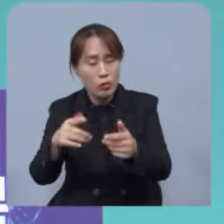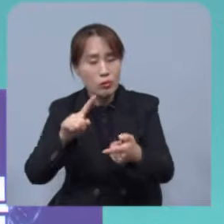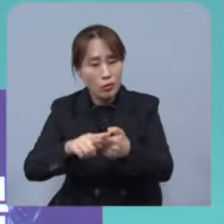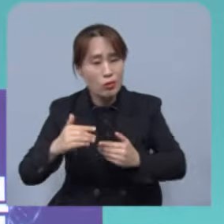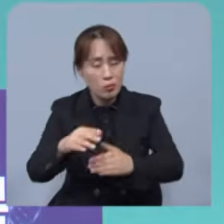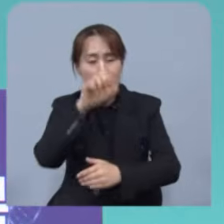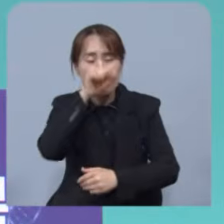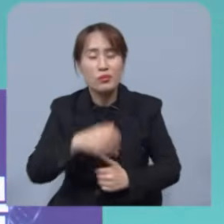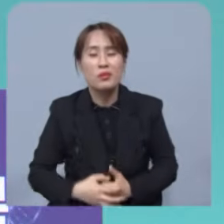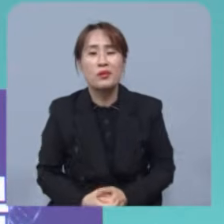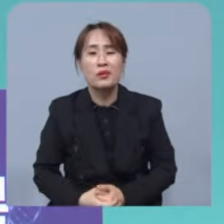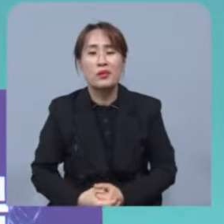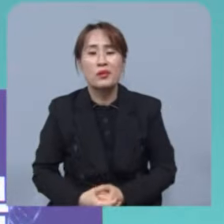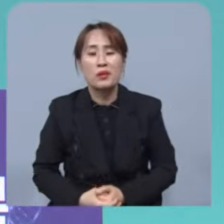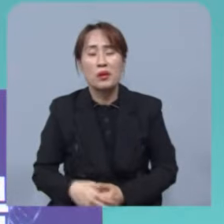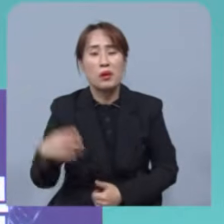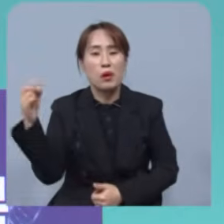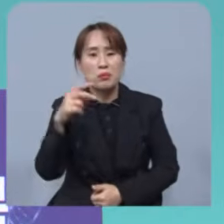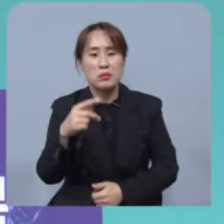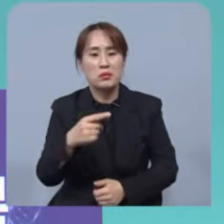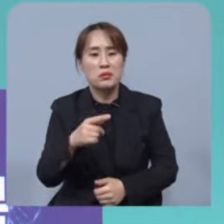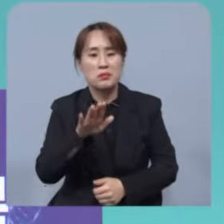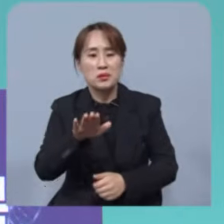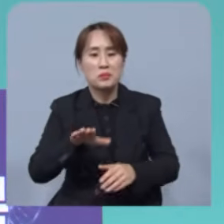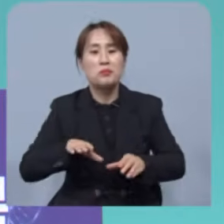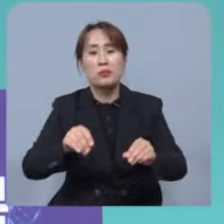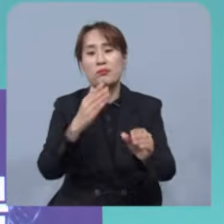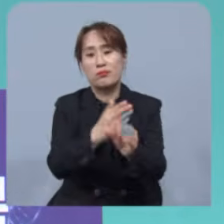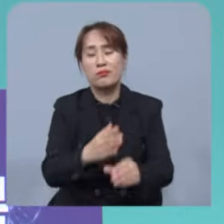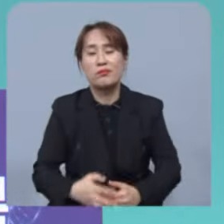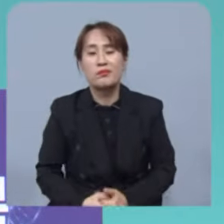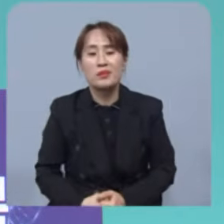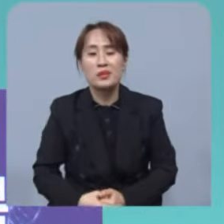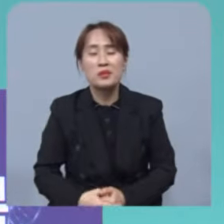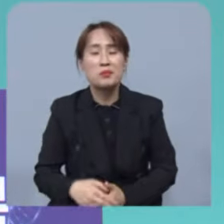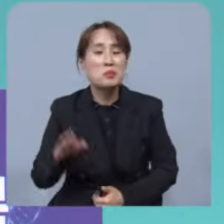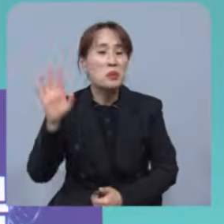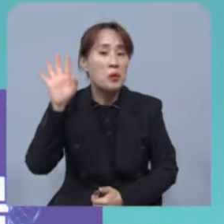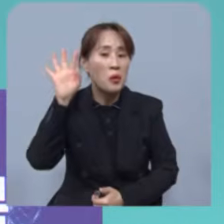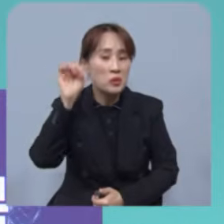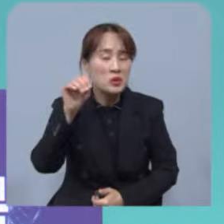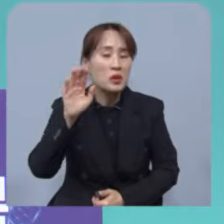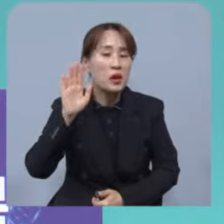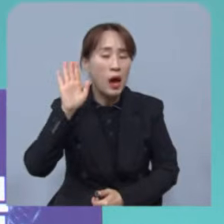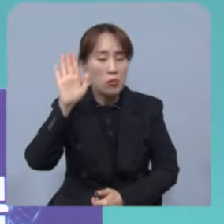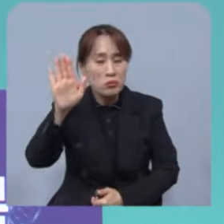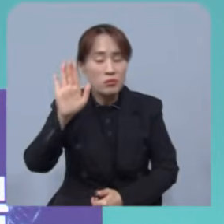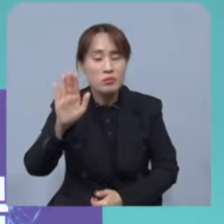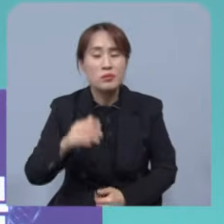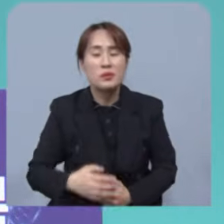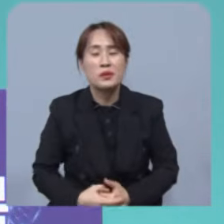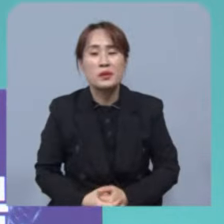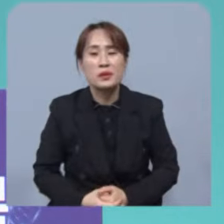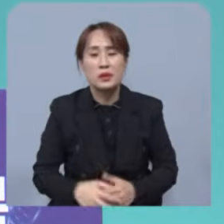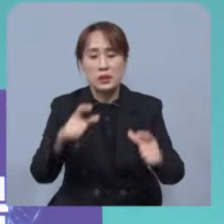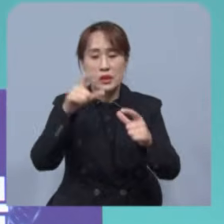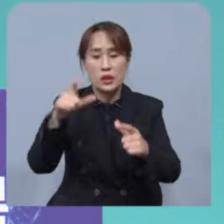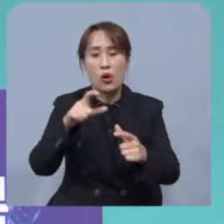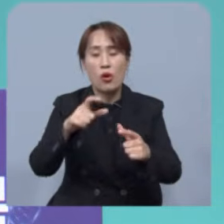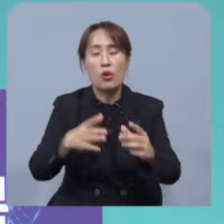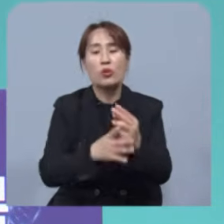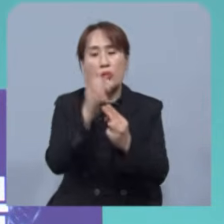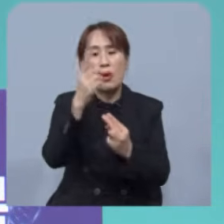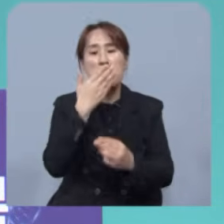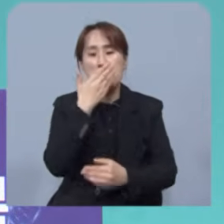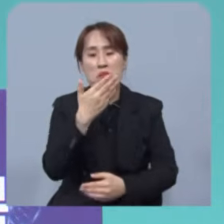어제는 스톱이 됐어요. 급정거를 한 상태입니다. 그러나 언젠가는 그럼에도 불구하고 지역 통합은 이루어질